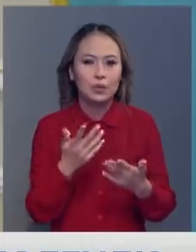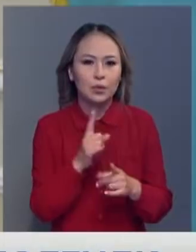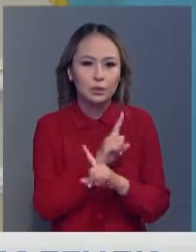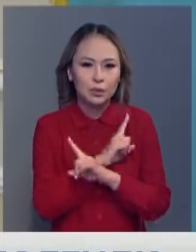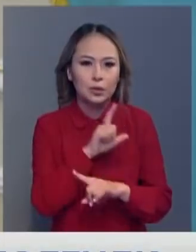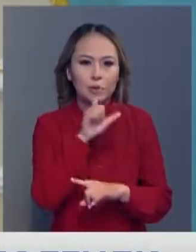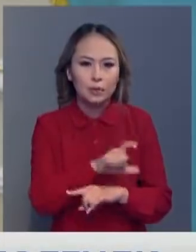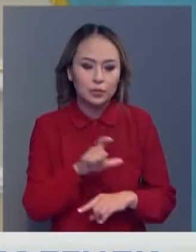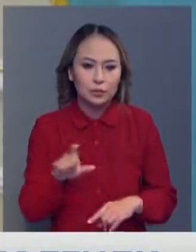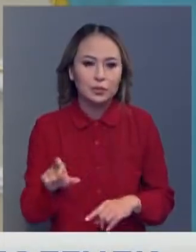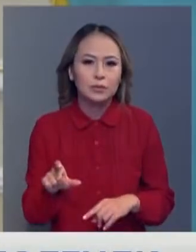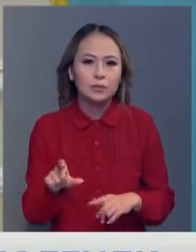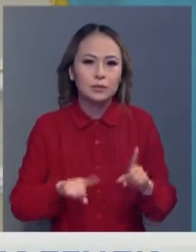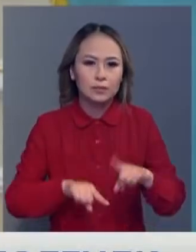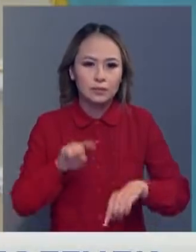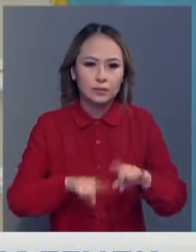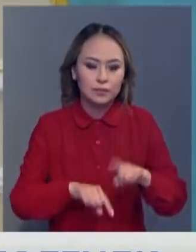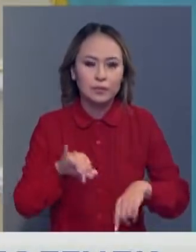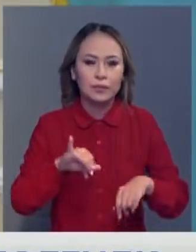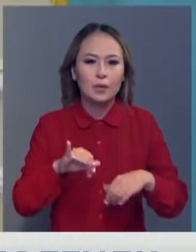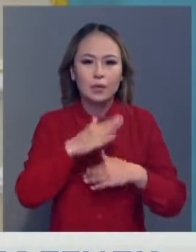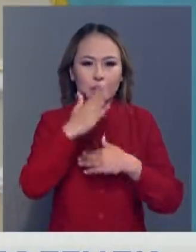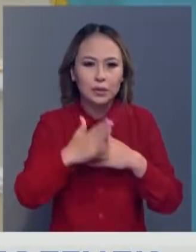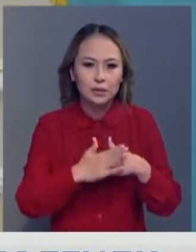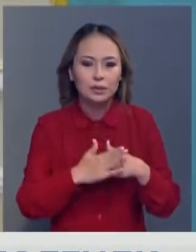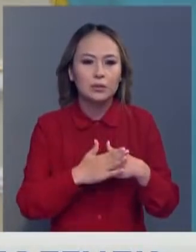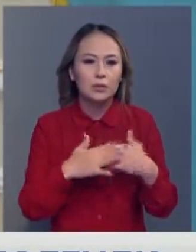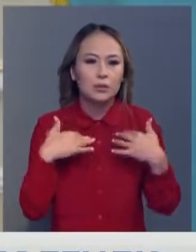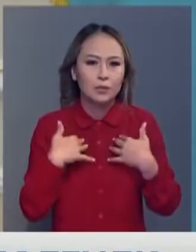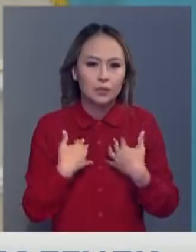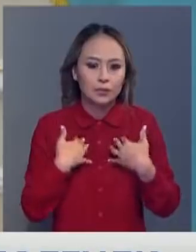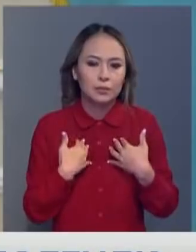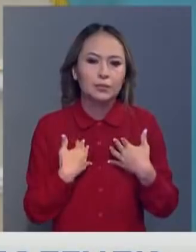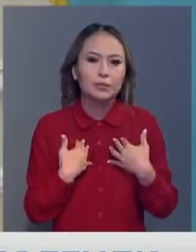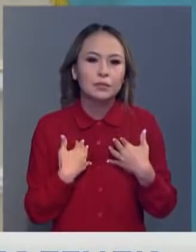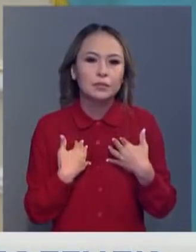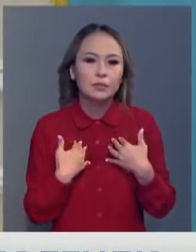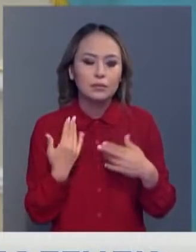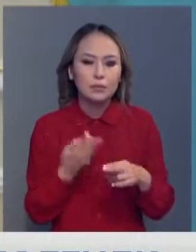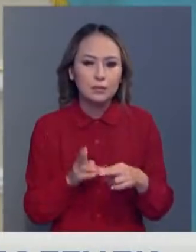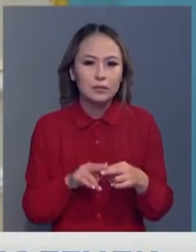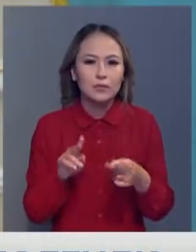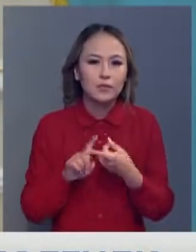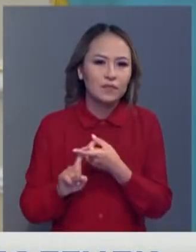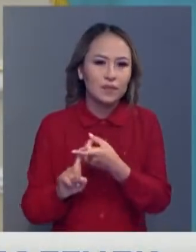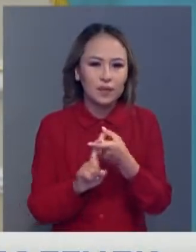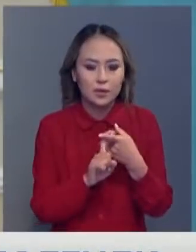болған адамдардың тұстары мен жақындарына көңгіл айтамын. Сонда яқы, вирус